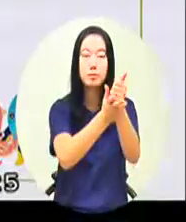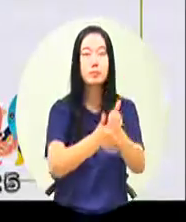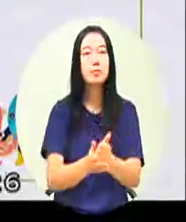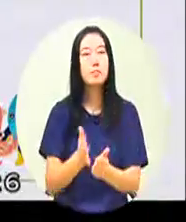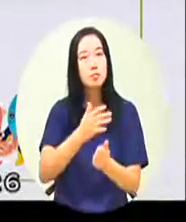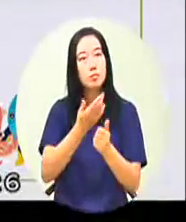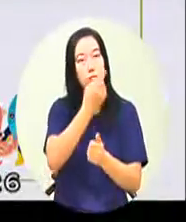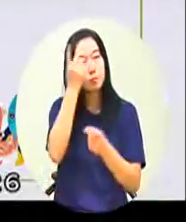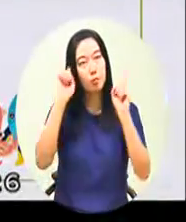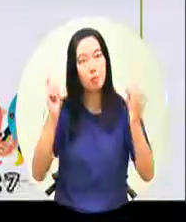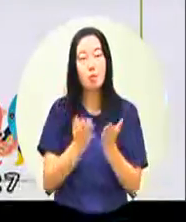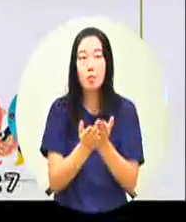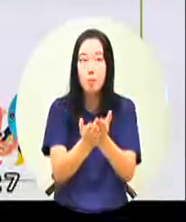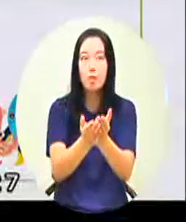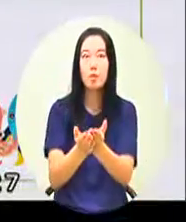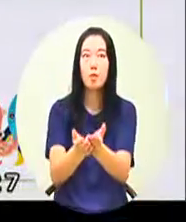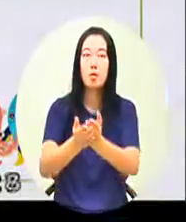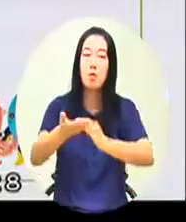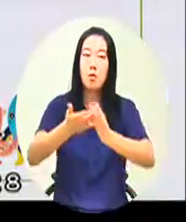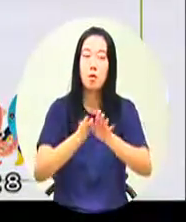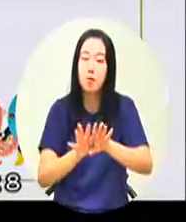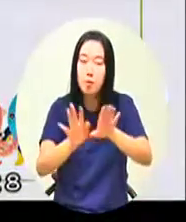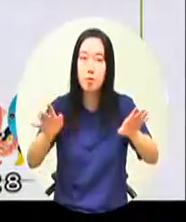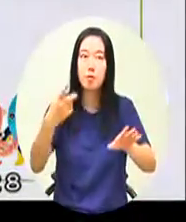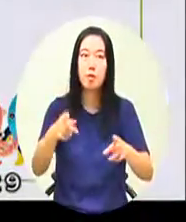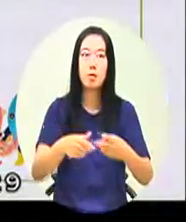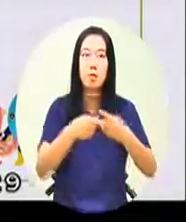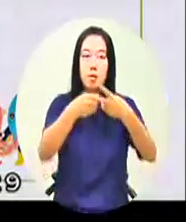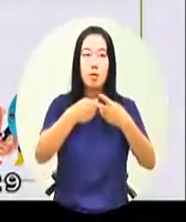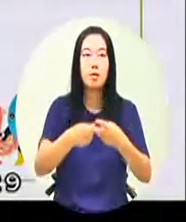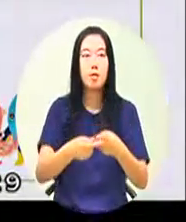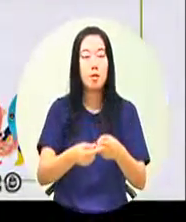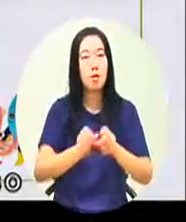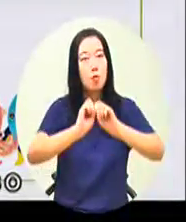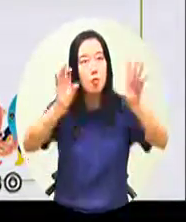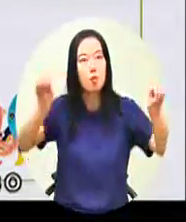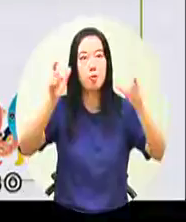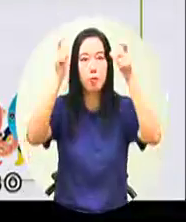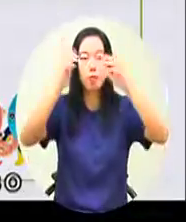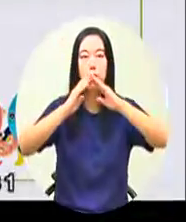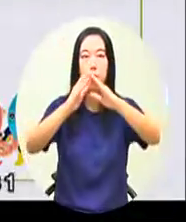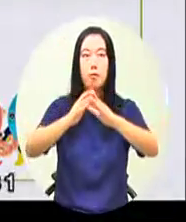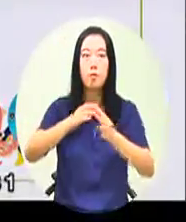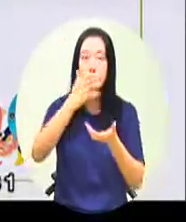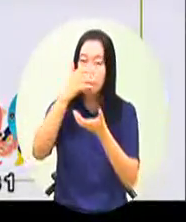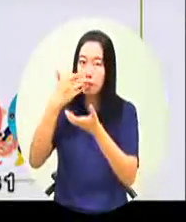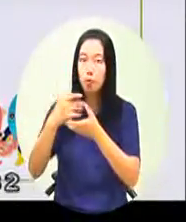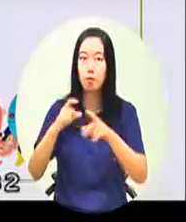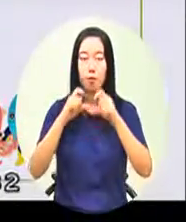艇及船舶产业发展，第二是整个行销推广整个高雄海味品牌。